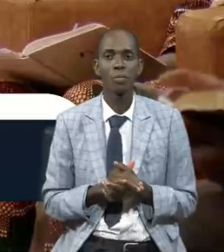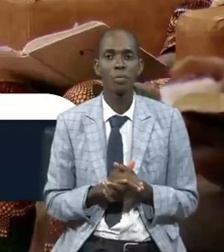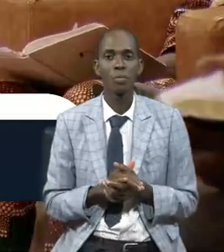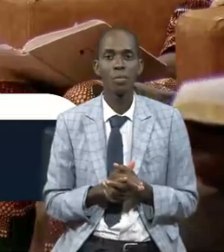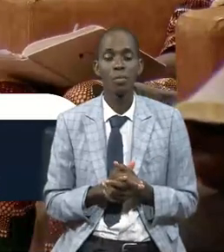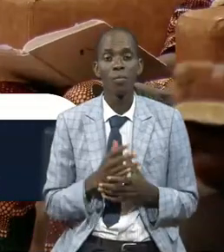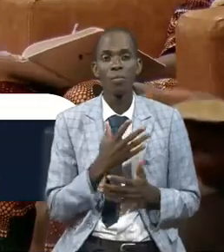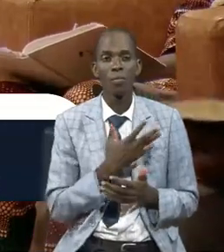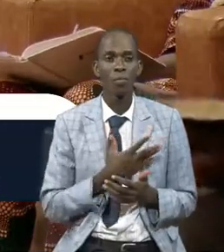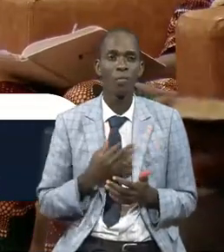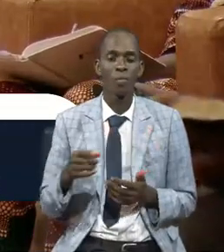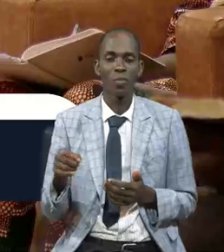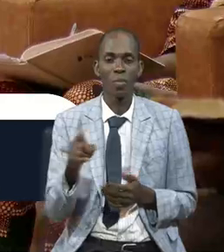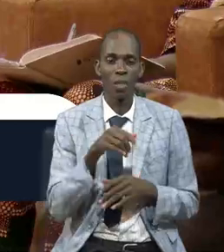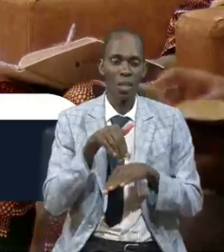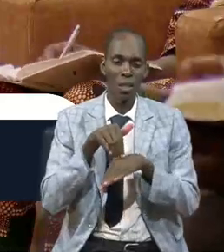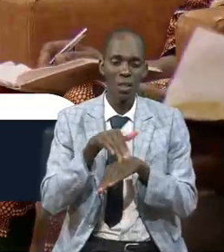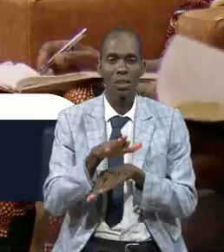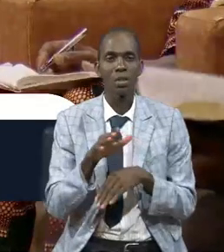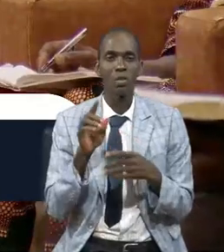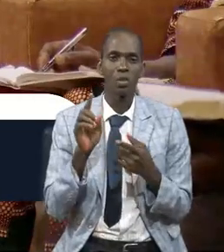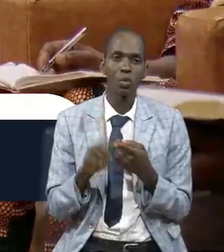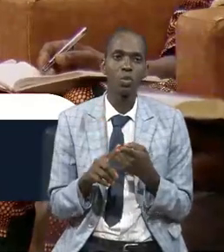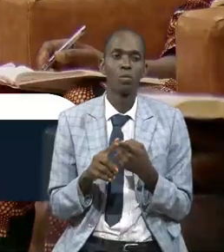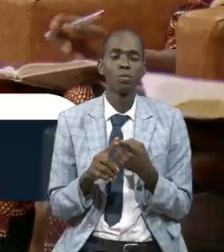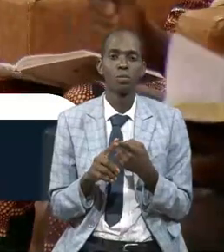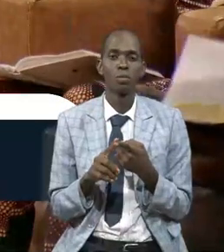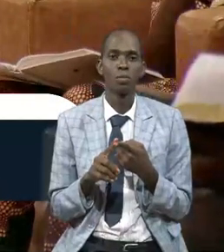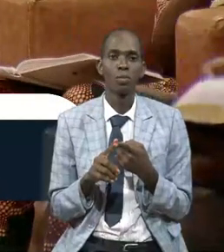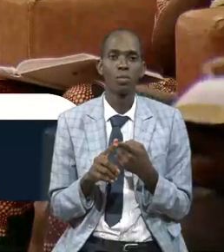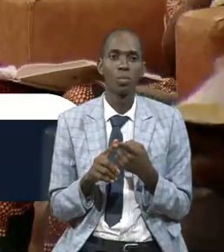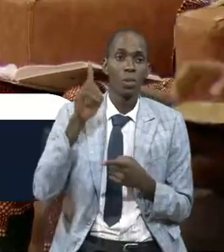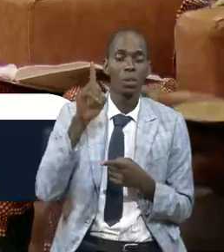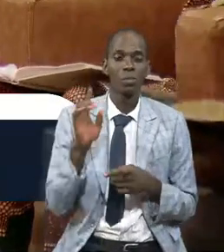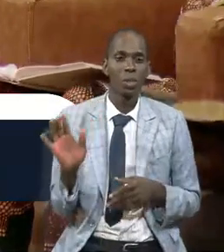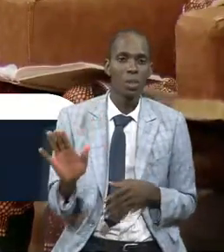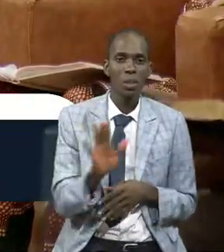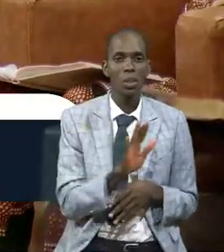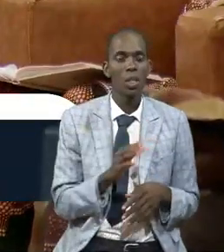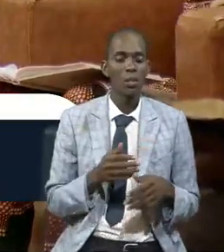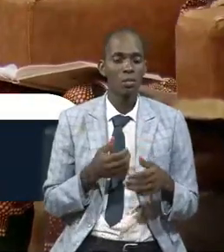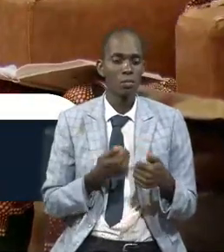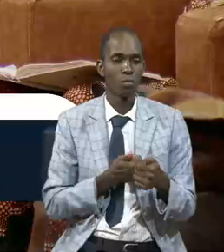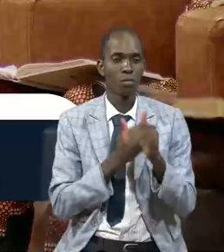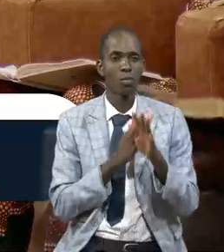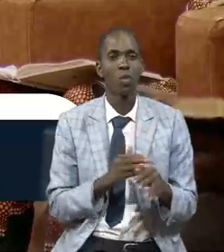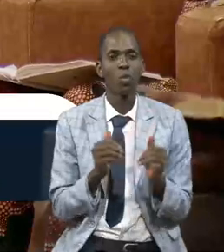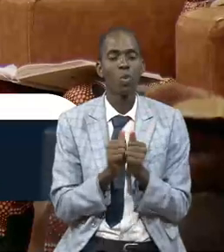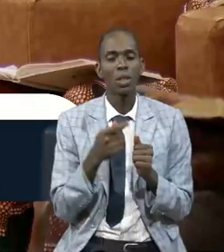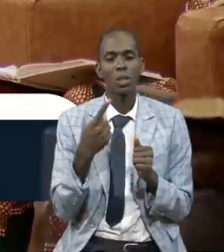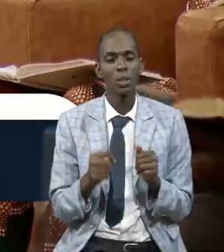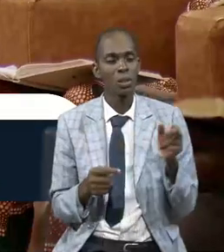22, verset 16. Ils envoyèrent auprès de lui leurs disciples avec les